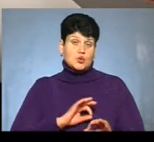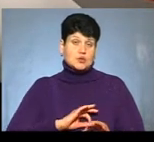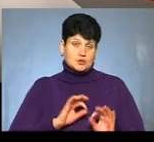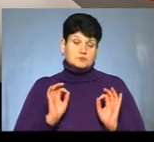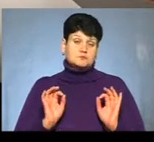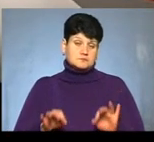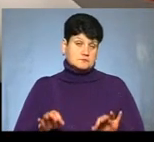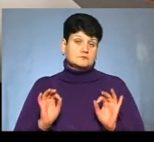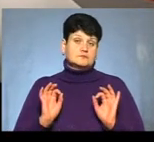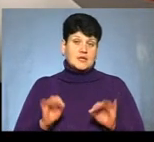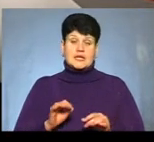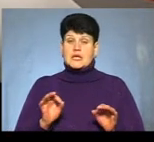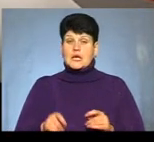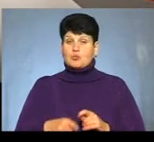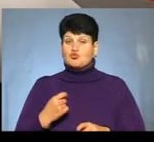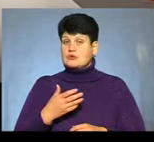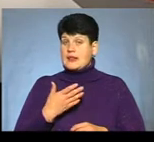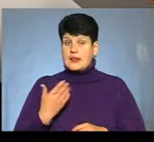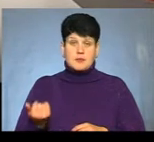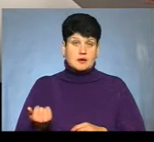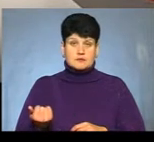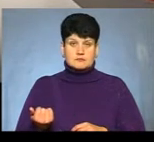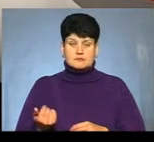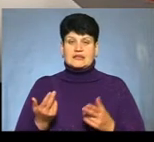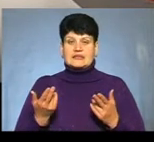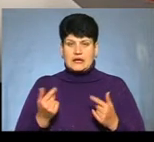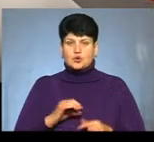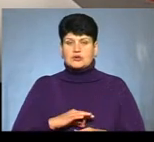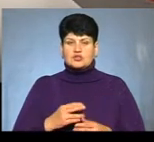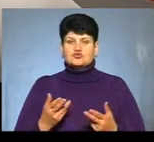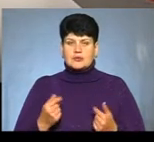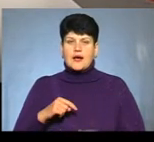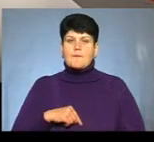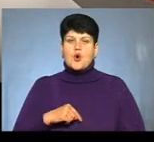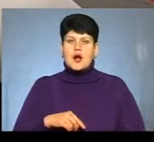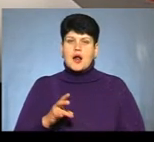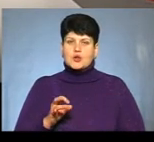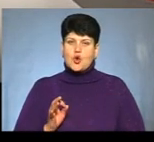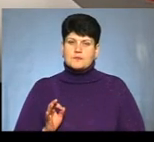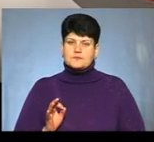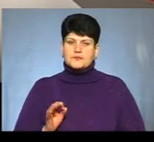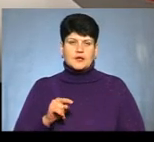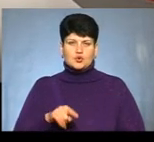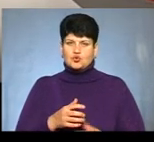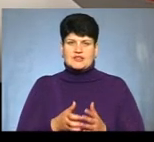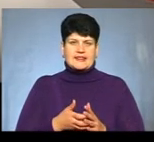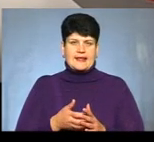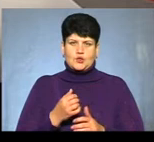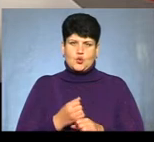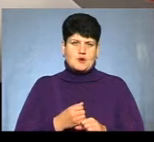все юридично, правомірно, правочинно, ніяких порушень немає. Так, юридично, так. А морально? От